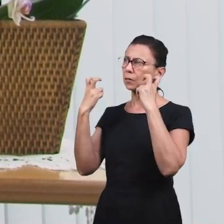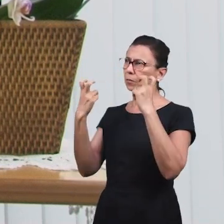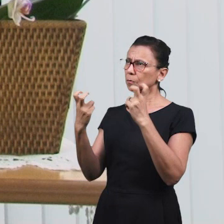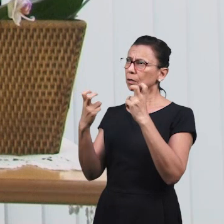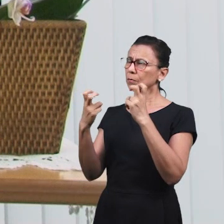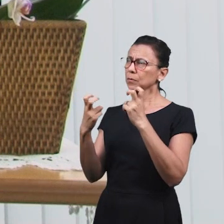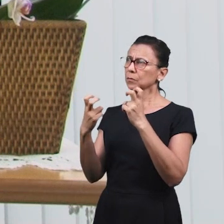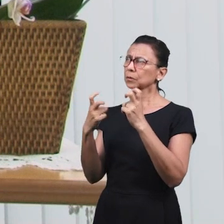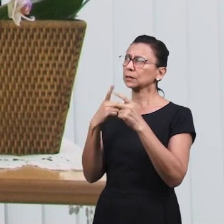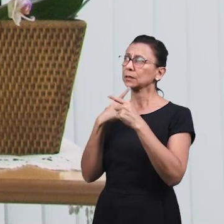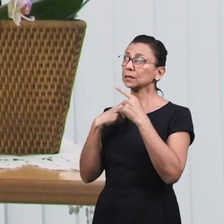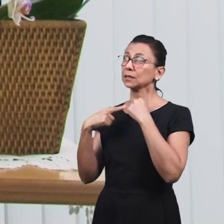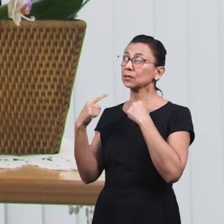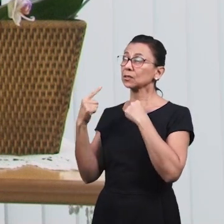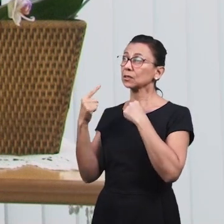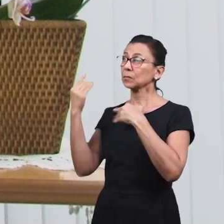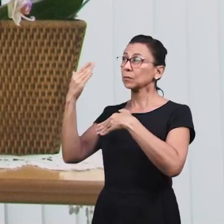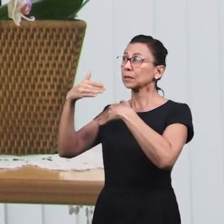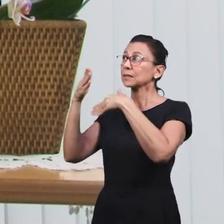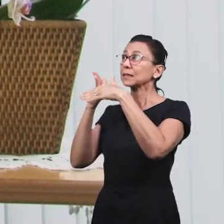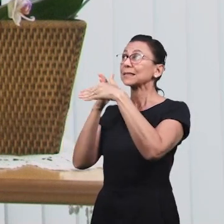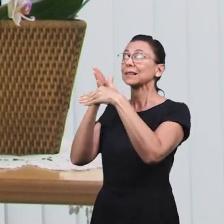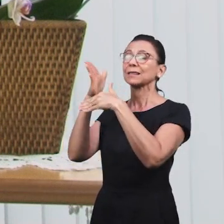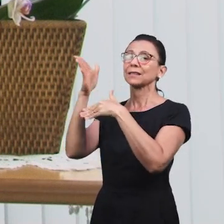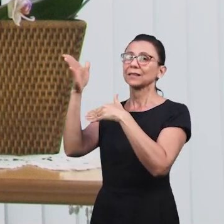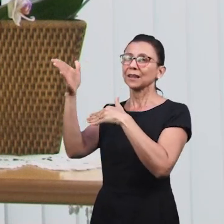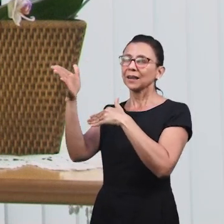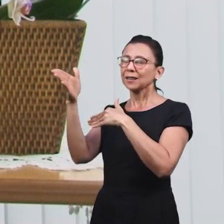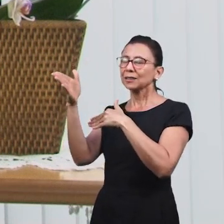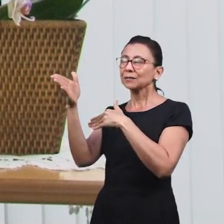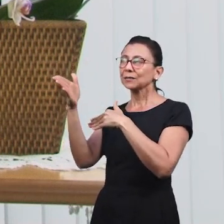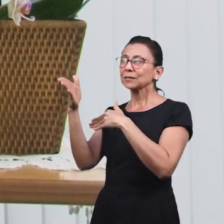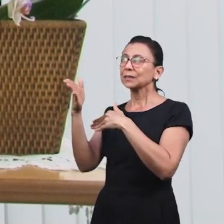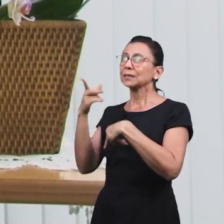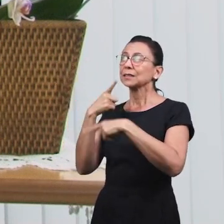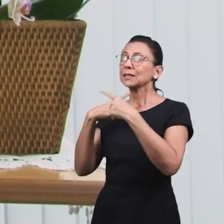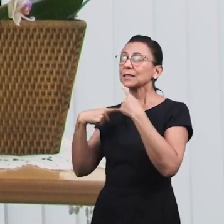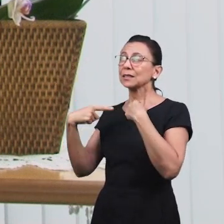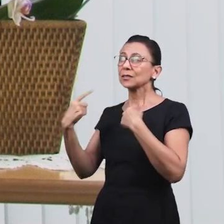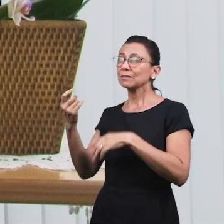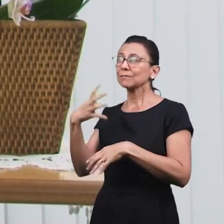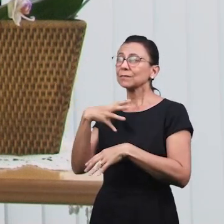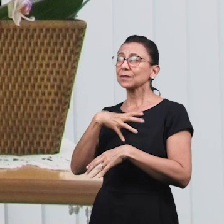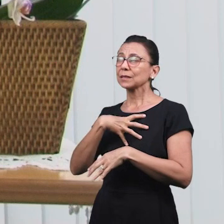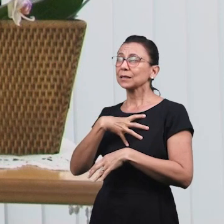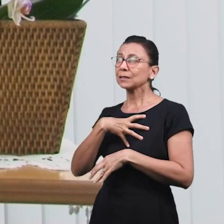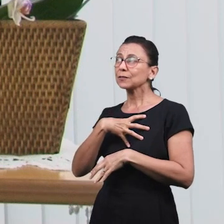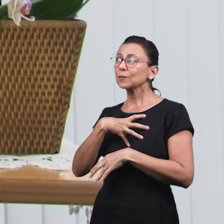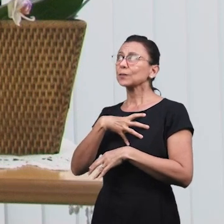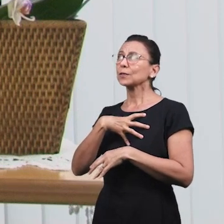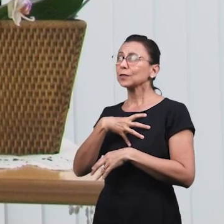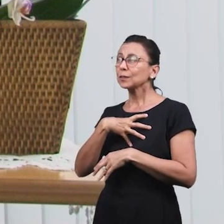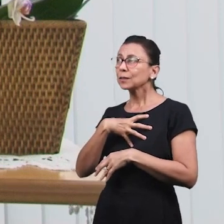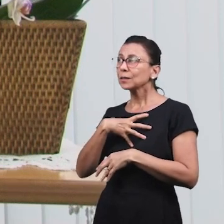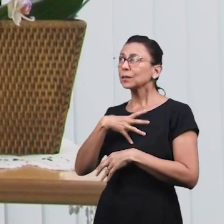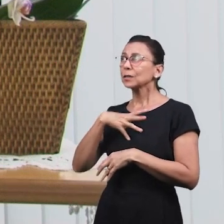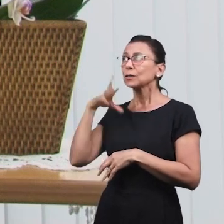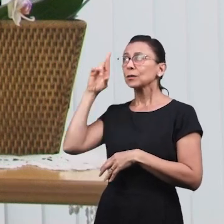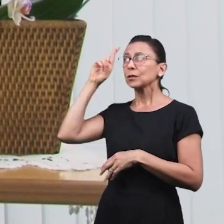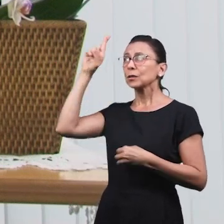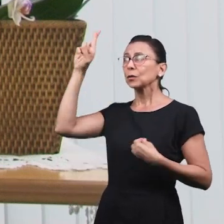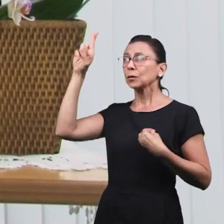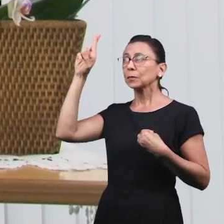Et nous faisons cela car nous voulons avoir accès dans ta présence. Nous voulons entendre ta voix. Nous voulons, dans